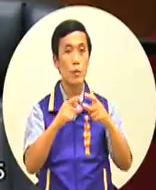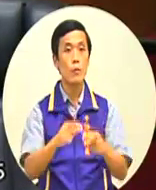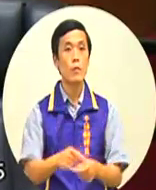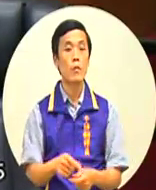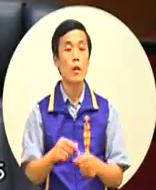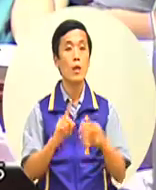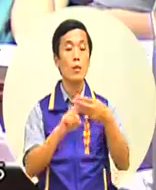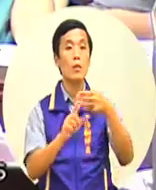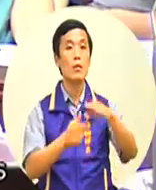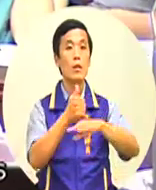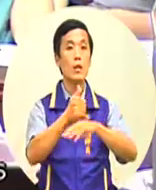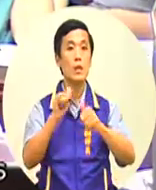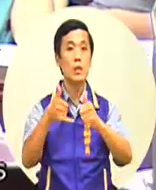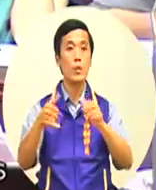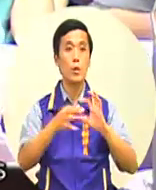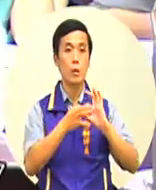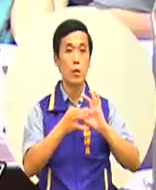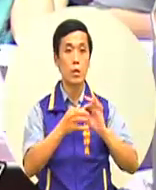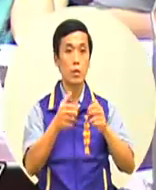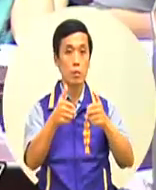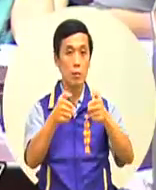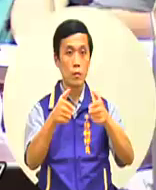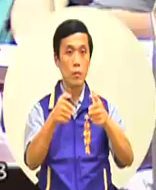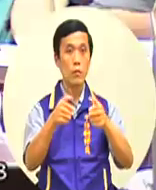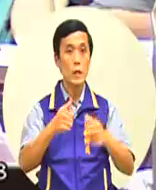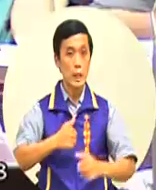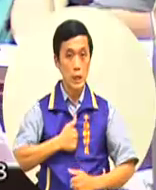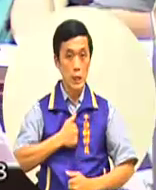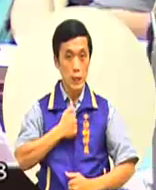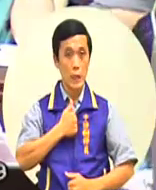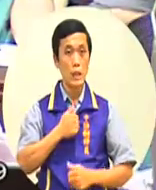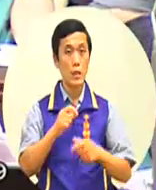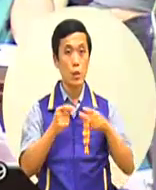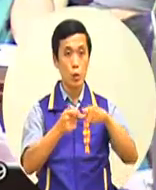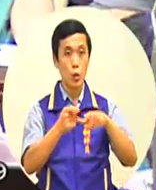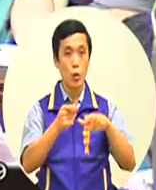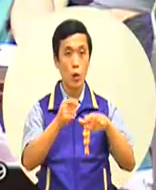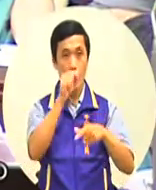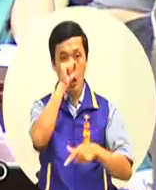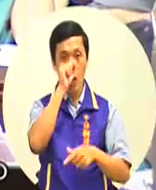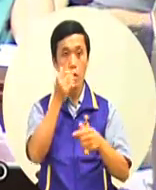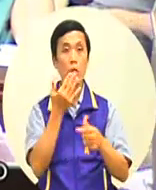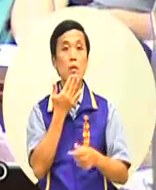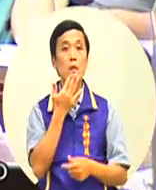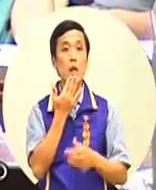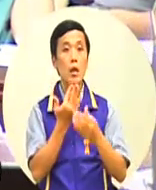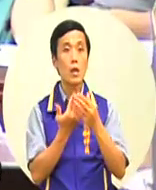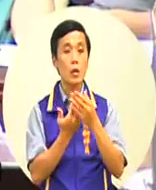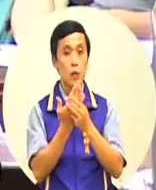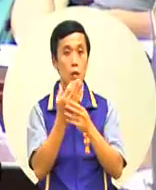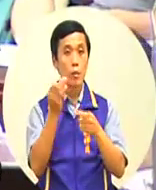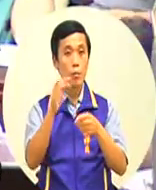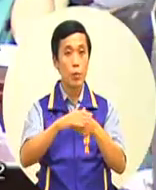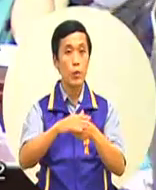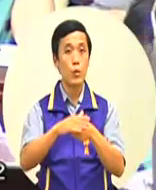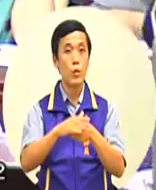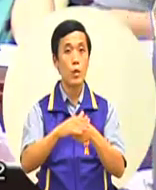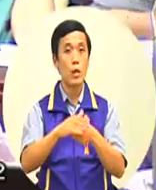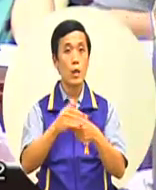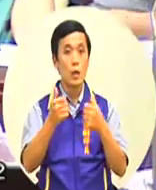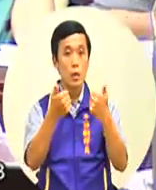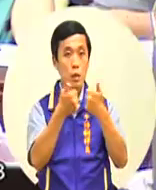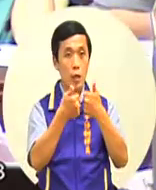谢谢主席，谢谢议员的关心哦。其实我们公采的这个部分，其实会议